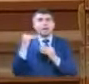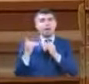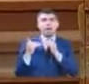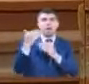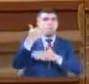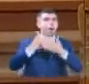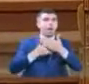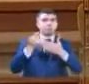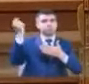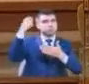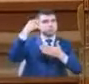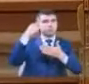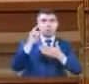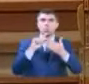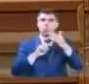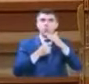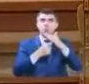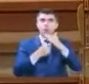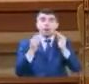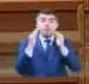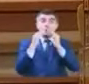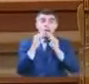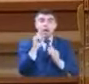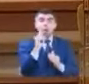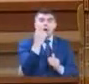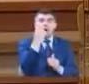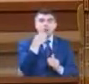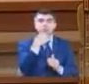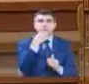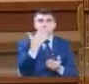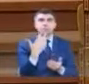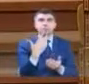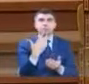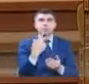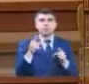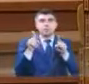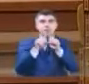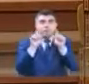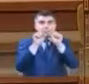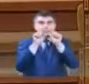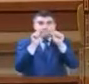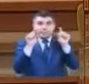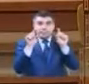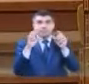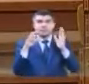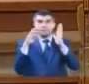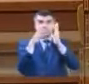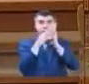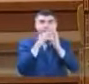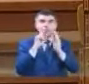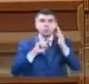شتي سيد الوزير منزل واحد معناه الدوفي ديالو باش يدخل العداد ديالو اصلا